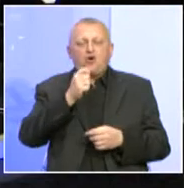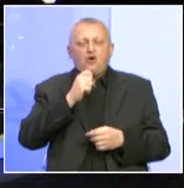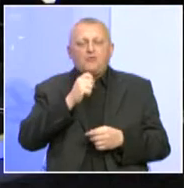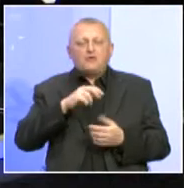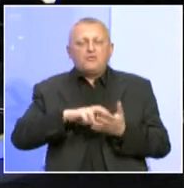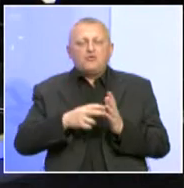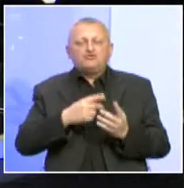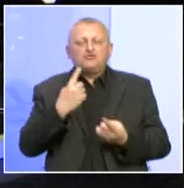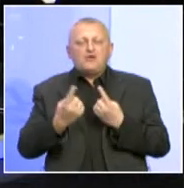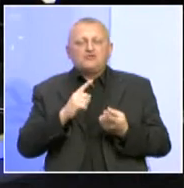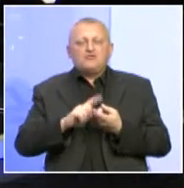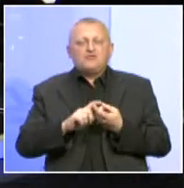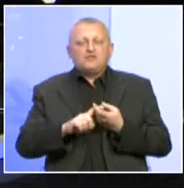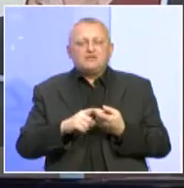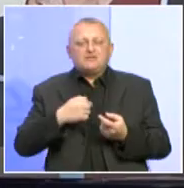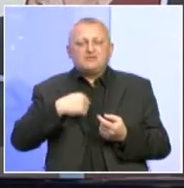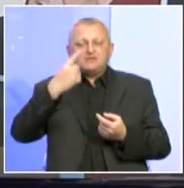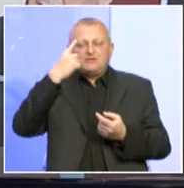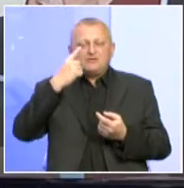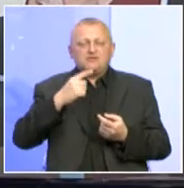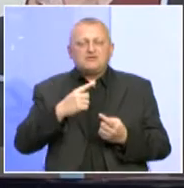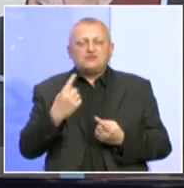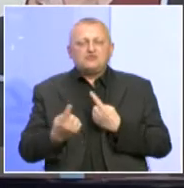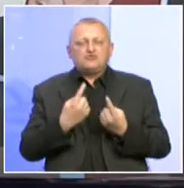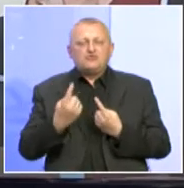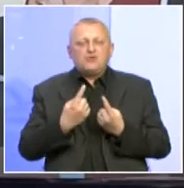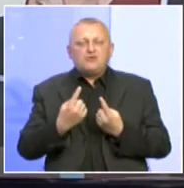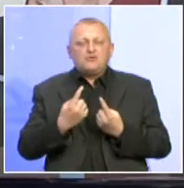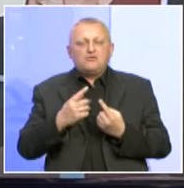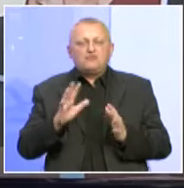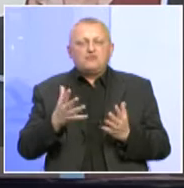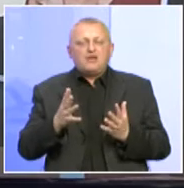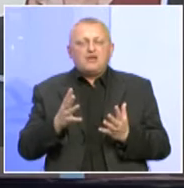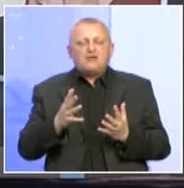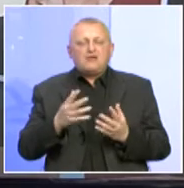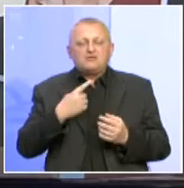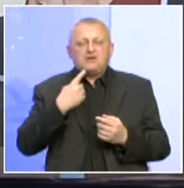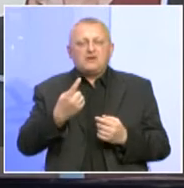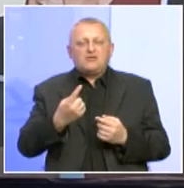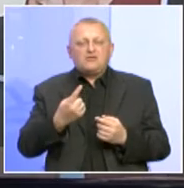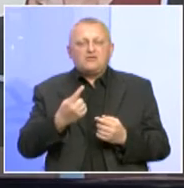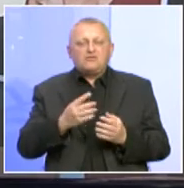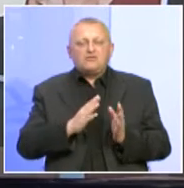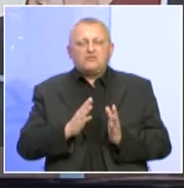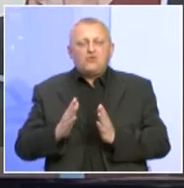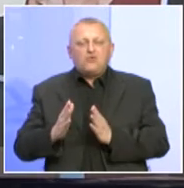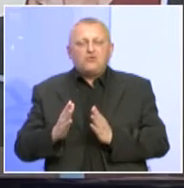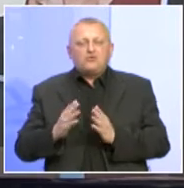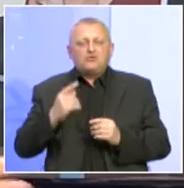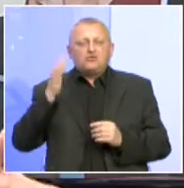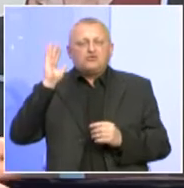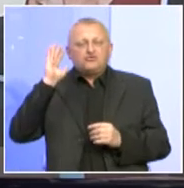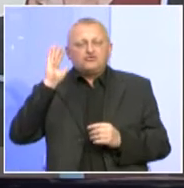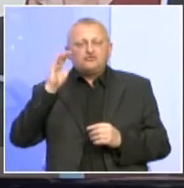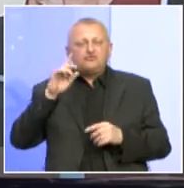političku situaciju u Federaciji? Ja mislim da politička situacija je u nekom, kako da kažem, u toku, da čuje se da